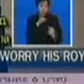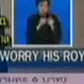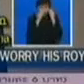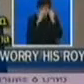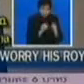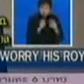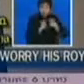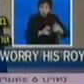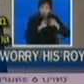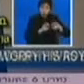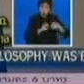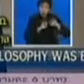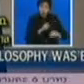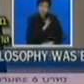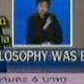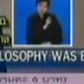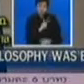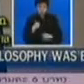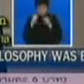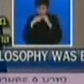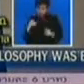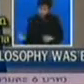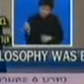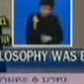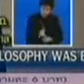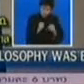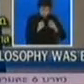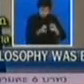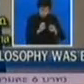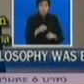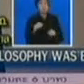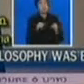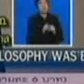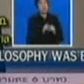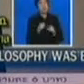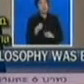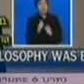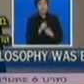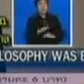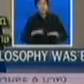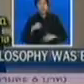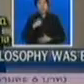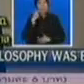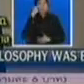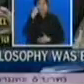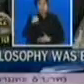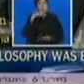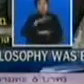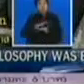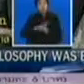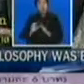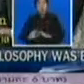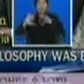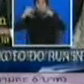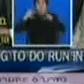ครับก็มีการสนับสนุนในเรื่องของครูเข้าไปนะครับแล้วก็มีการสร้างความมั่นใจมากขึ้นว่าถ้าเป็นโรงเรียนรัฐน